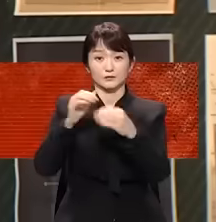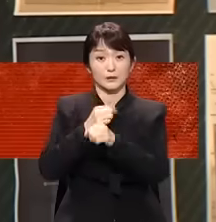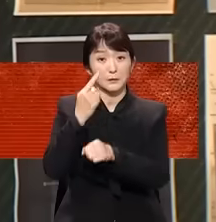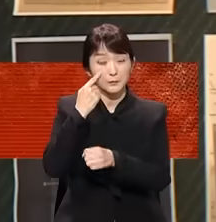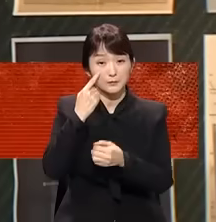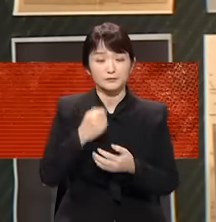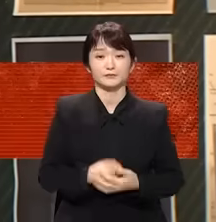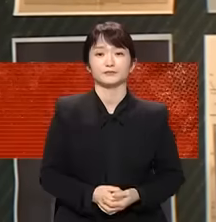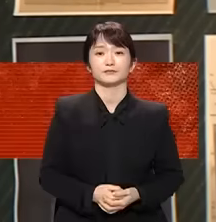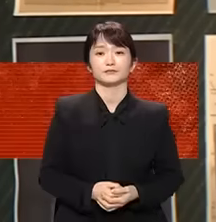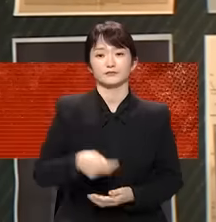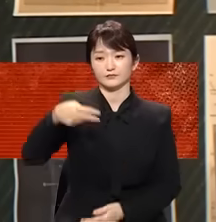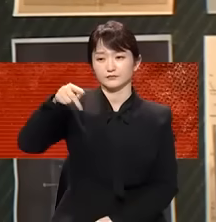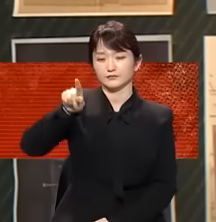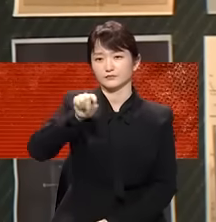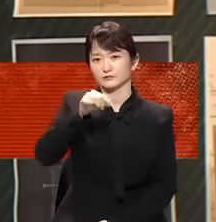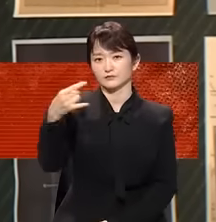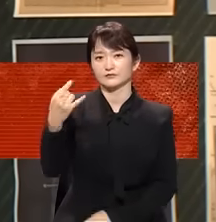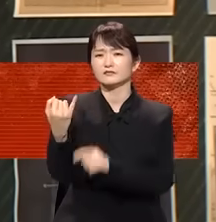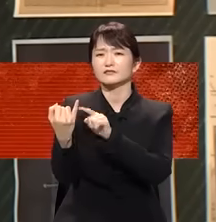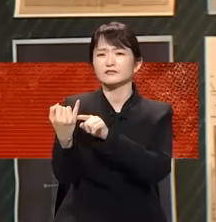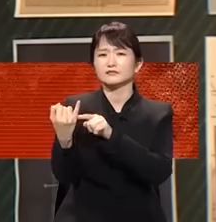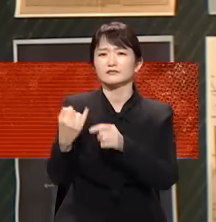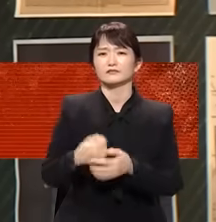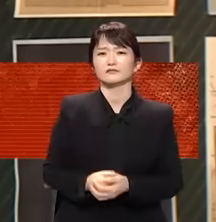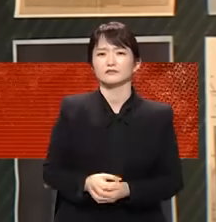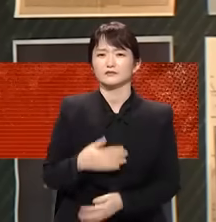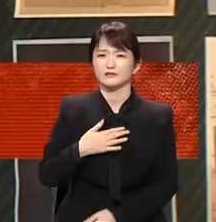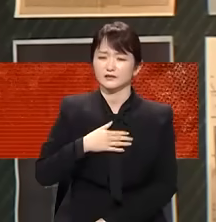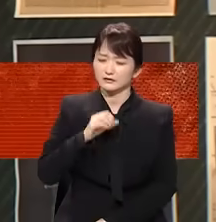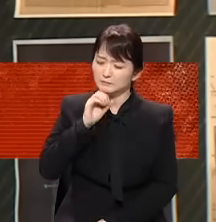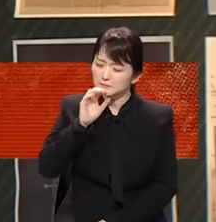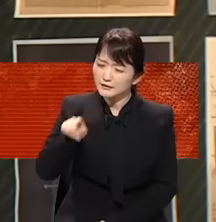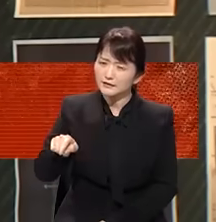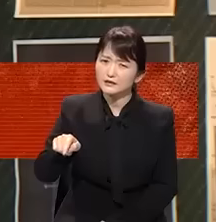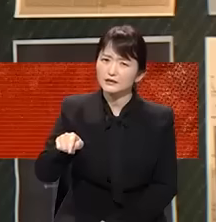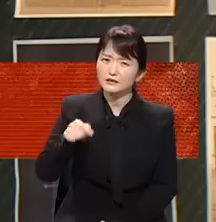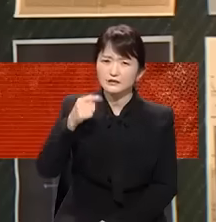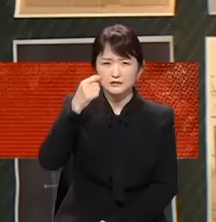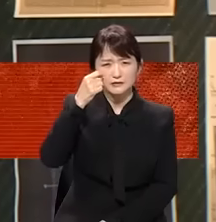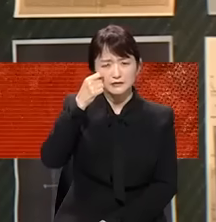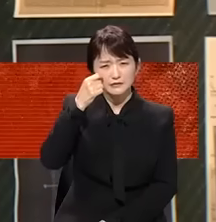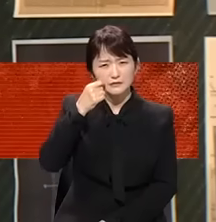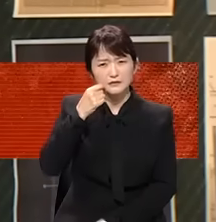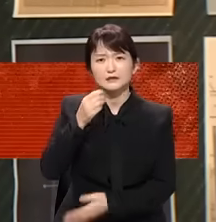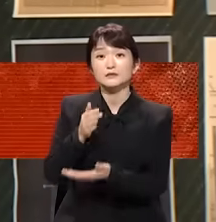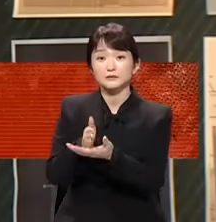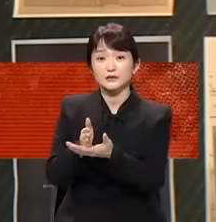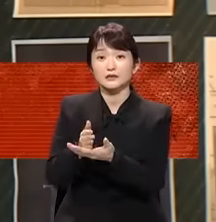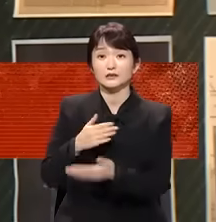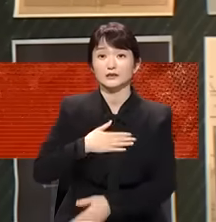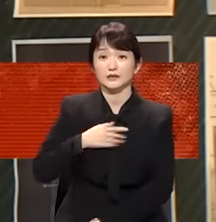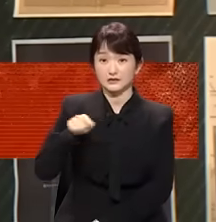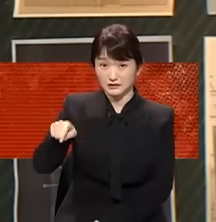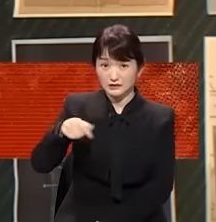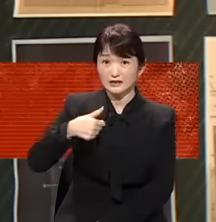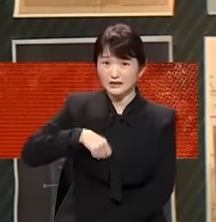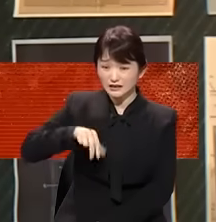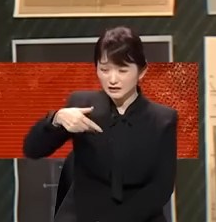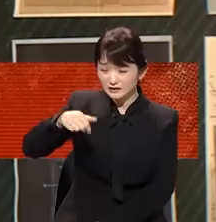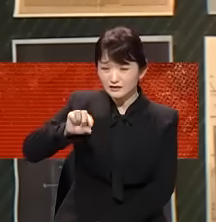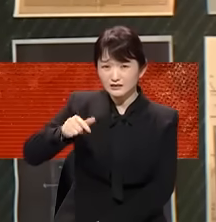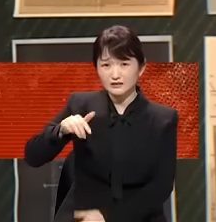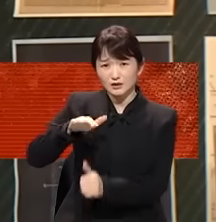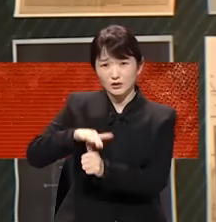사연자 상이야 어 저기 있잖아 내가 이런 말 한다고 너무 서운해하지 말아줘 내가네 아들 지훈이